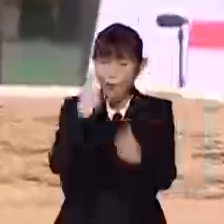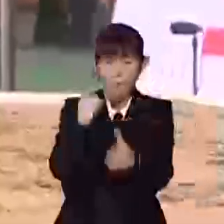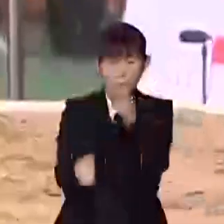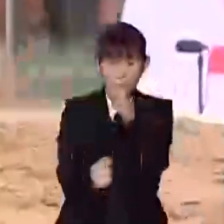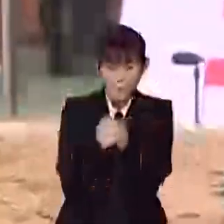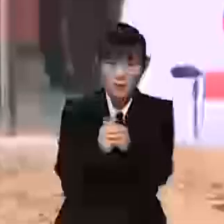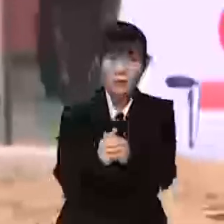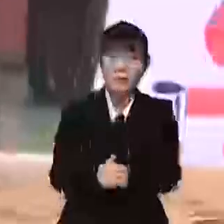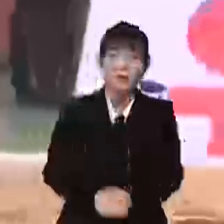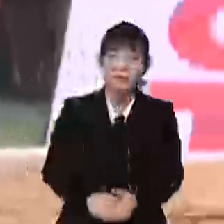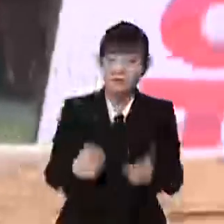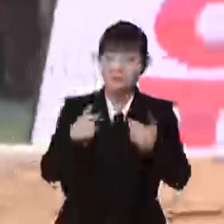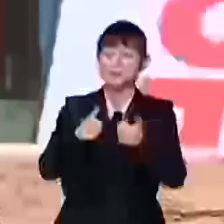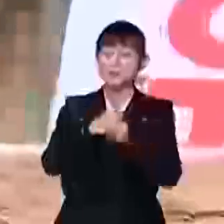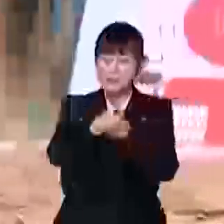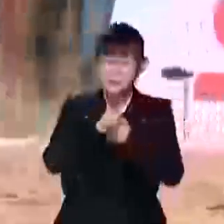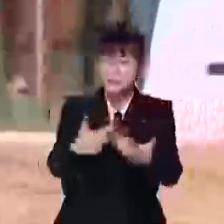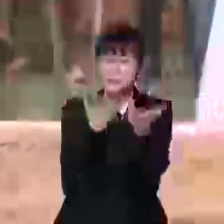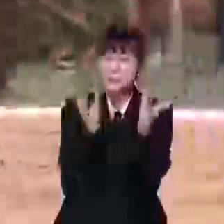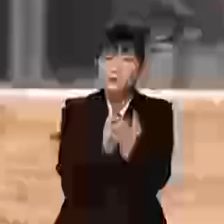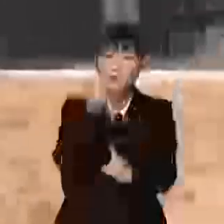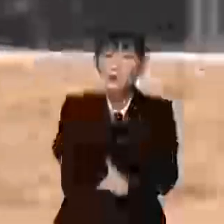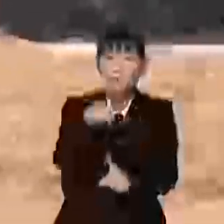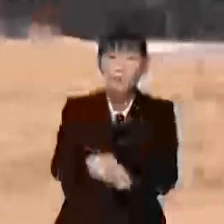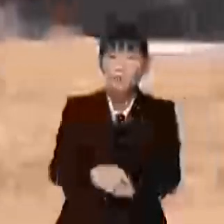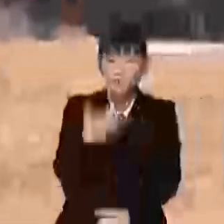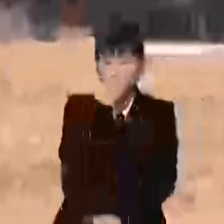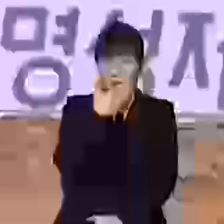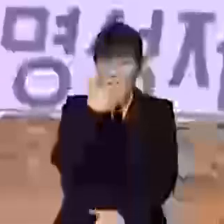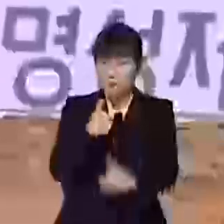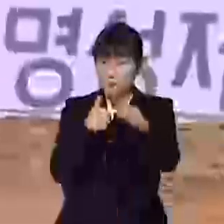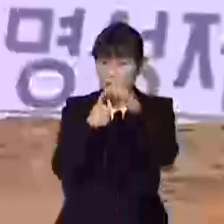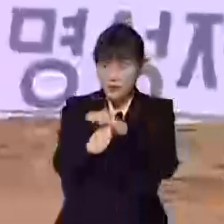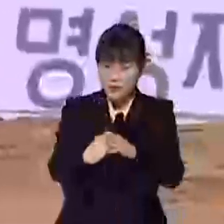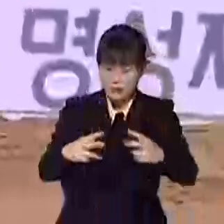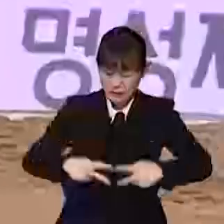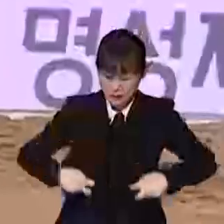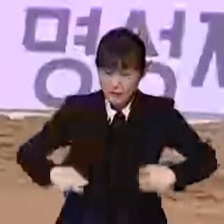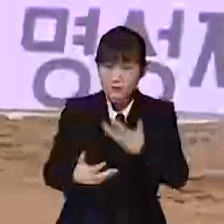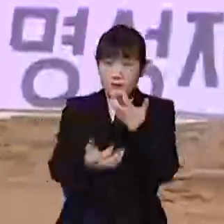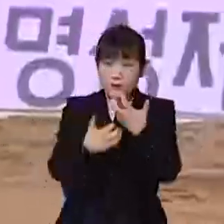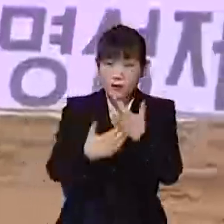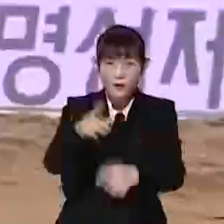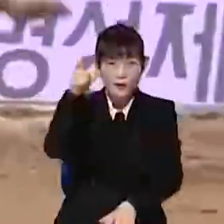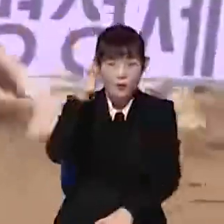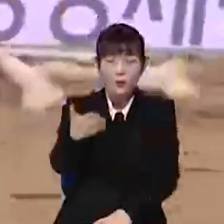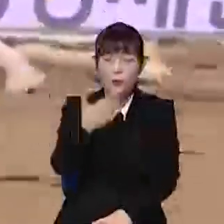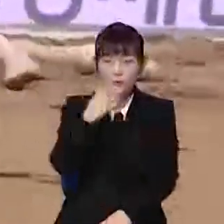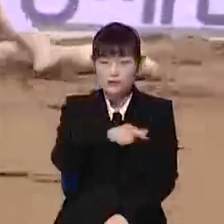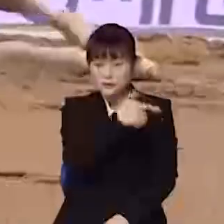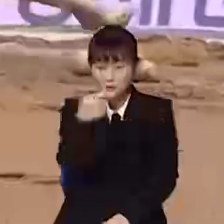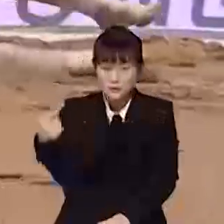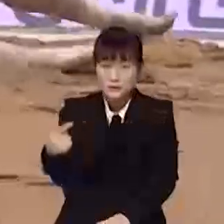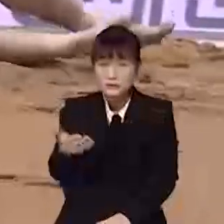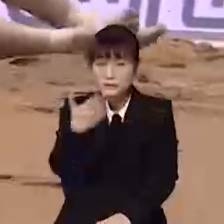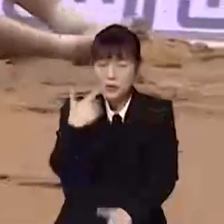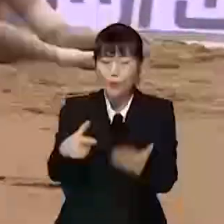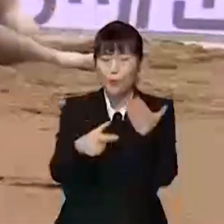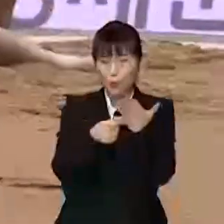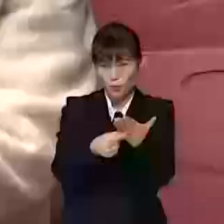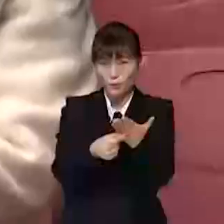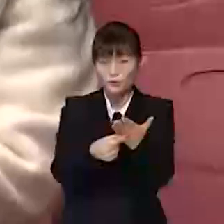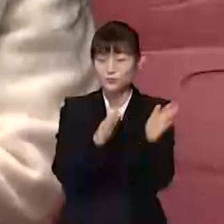영암군 민속씨름단과 함께 영암의 대표 보양식인 갈락탕, 한우 등을 먹는 저녁 식사 자리를 답례품으로 만든